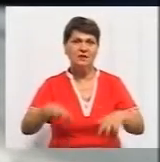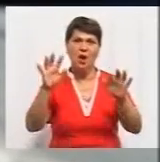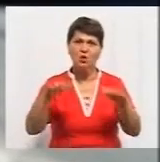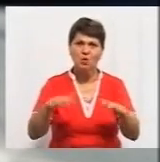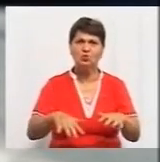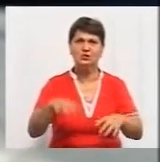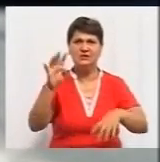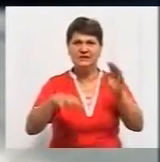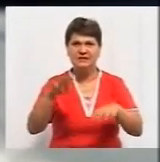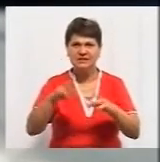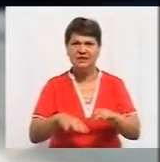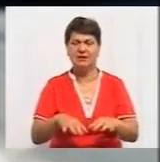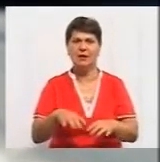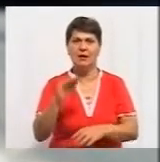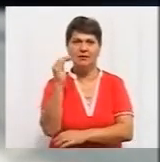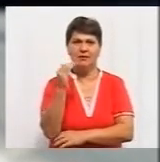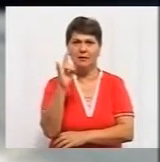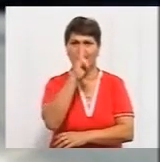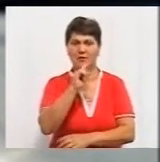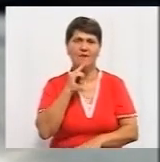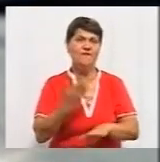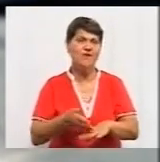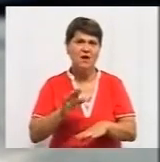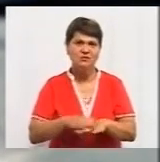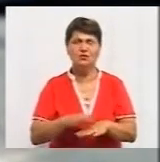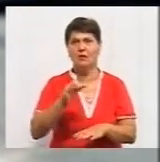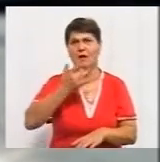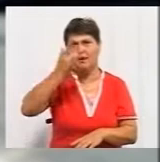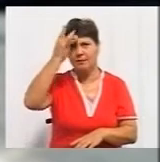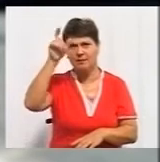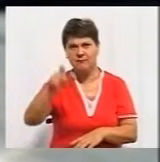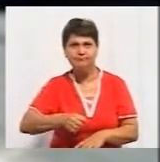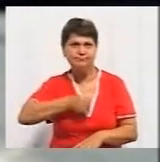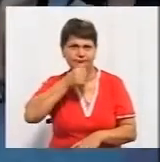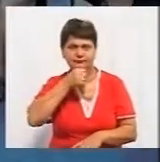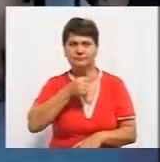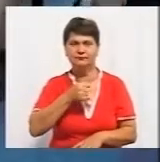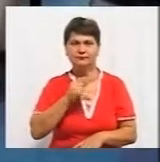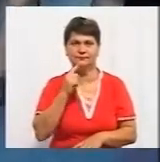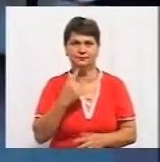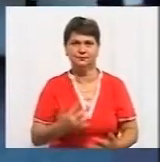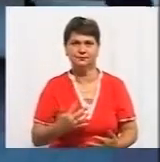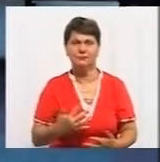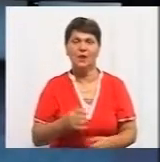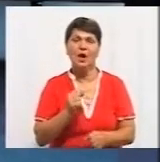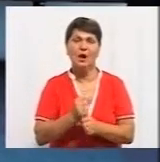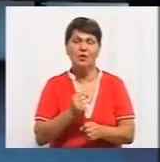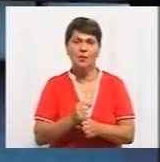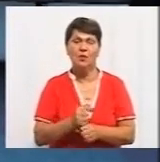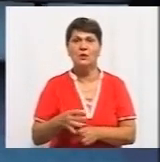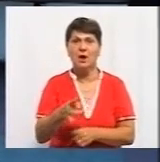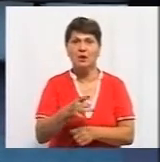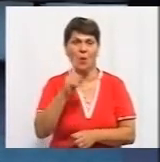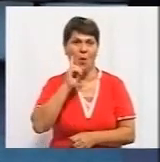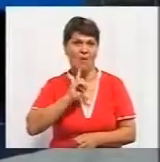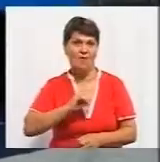а дитина маленька, дуже важко і літнім людям я бачу, що їм незручно. Аби зробити життя у мікрорайоні